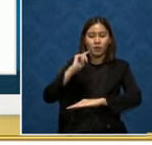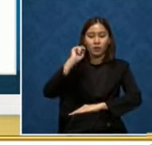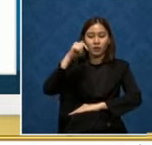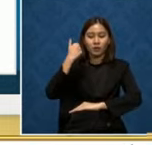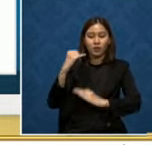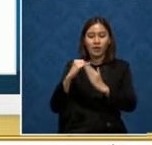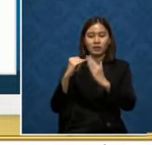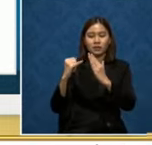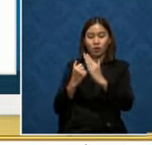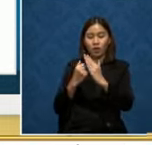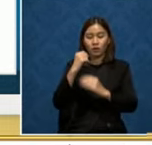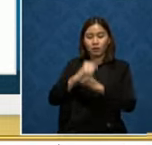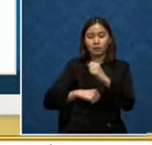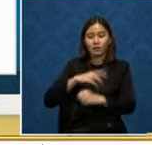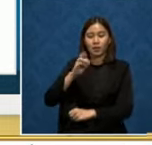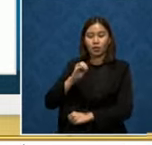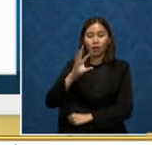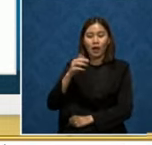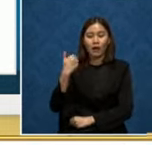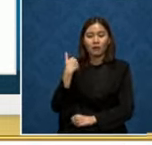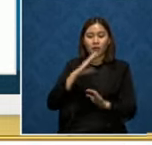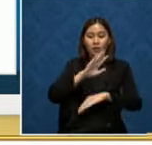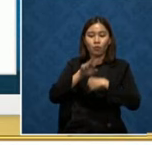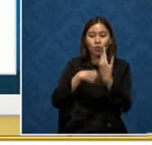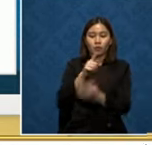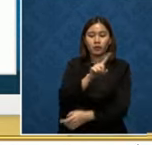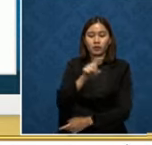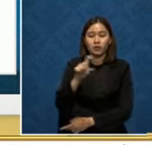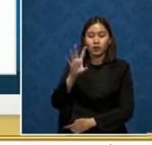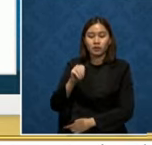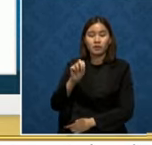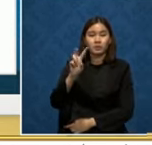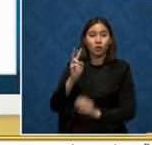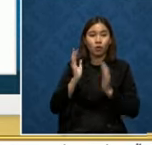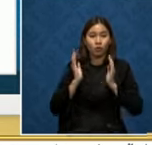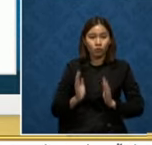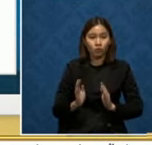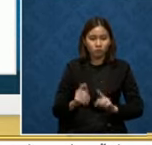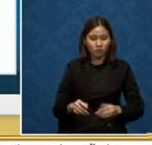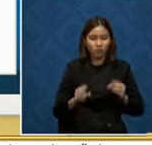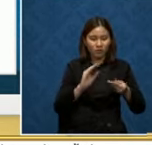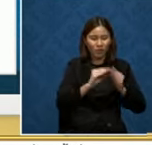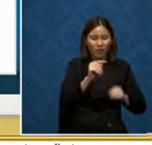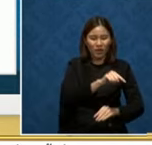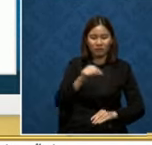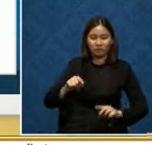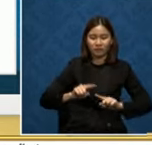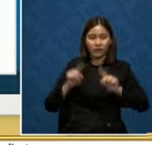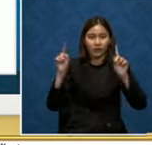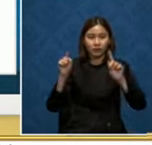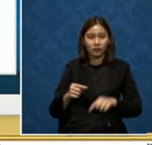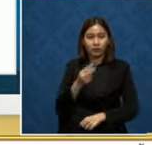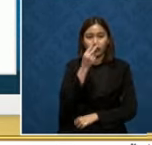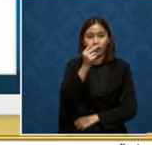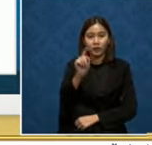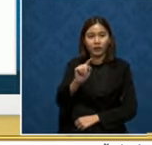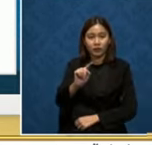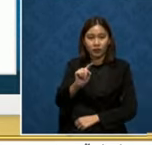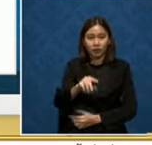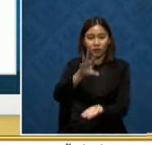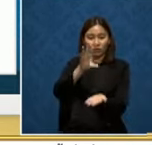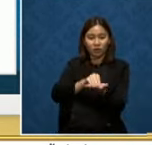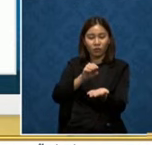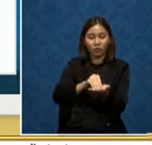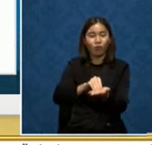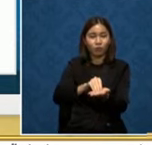วัดนะครับในป 65 มี notifications 142 ต่างกมากครับจะสังเกตว่าข้อ